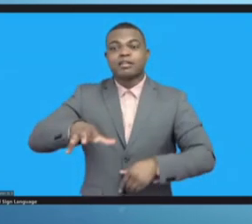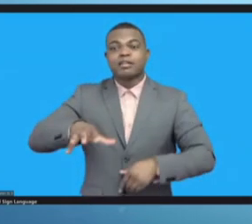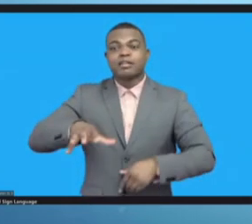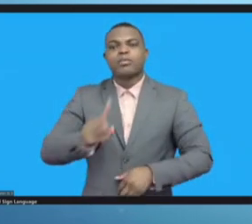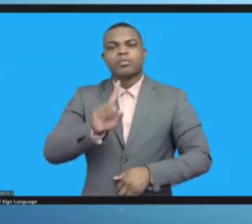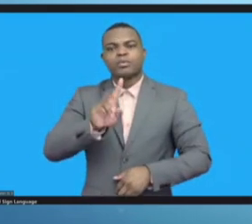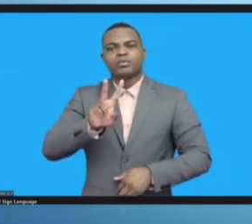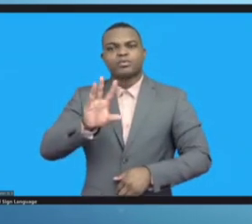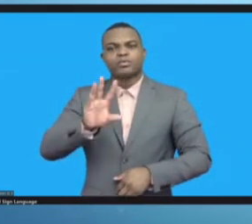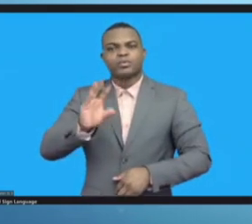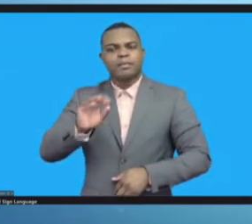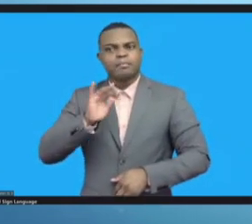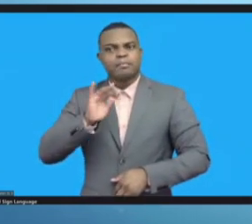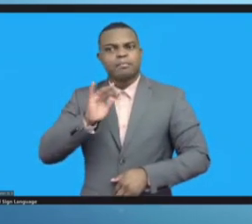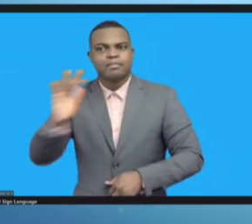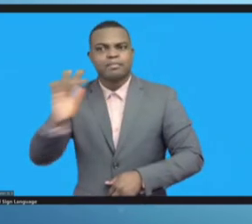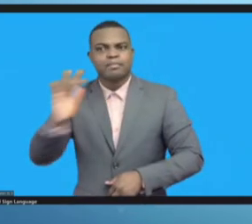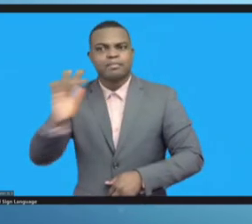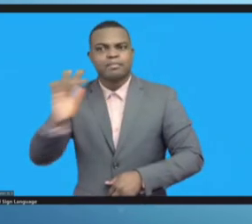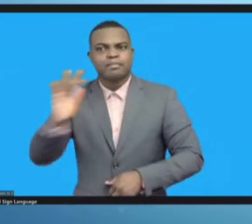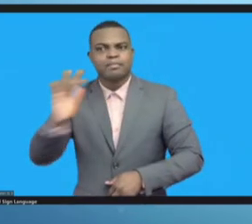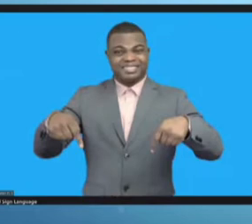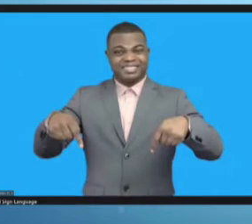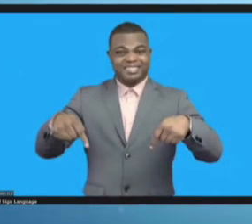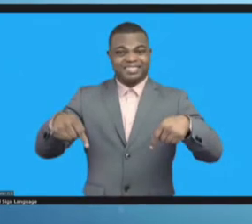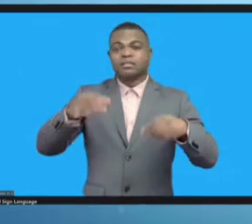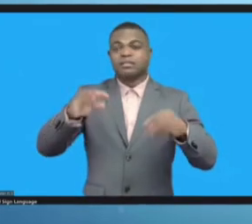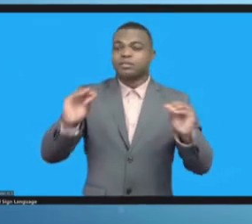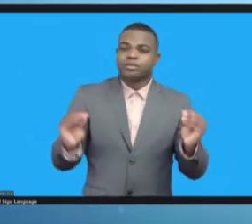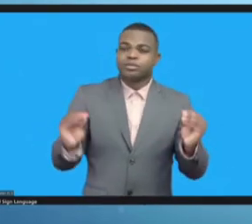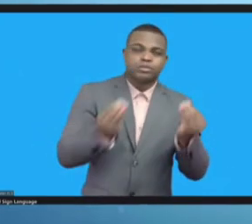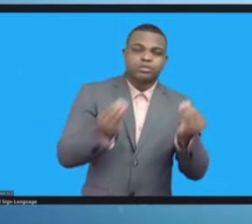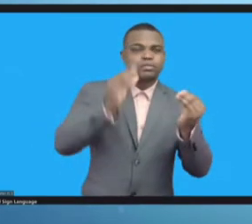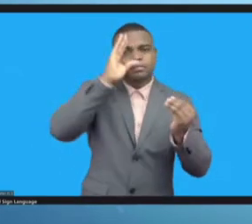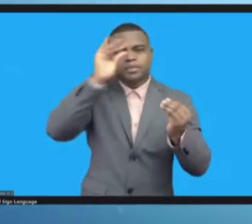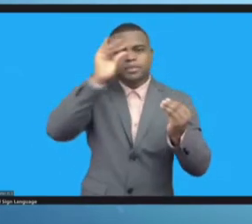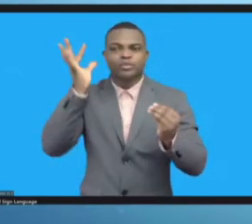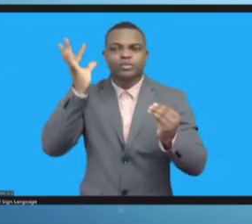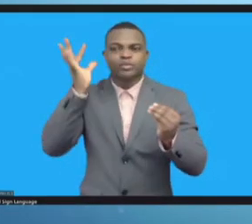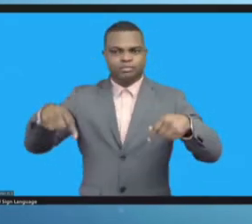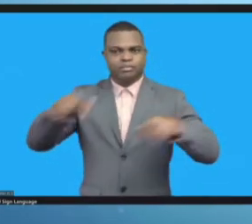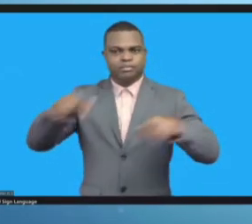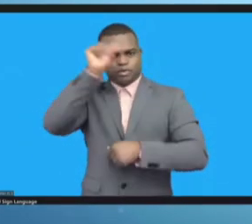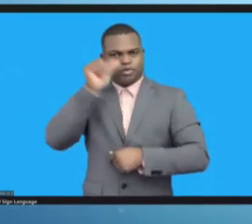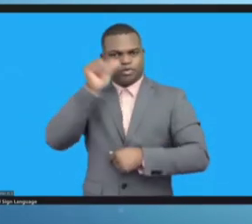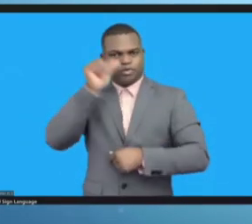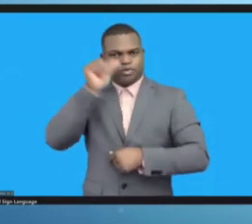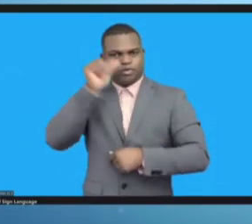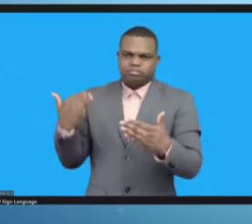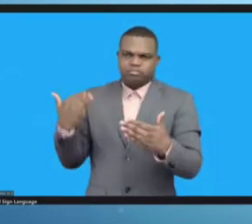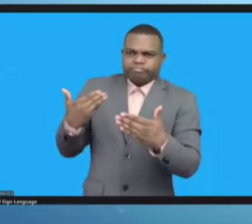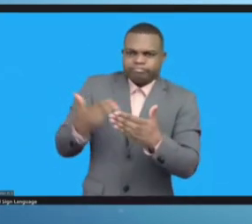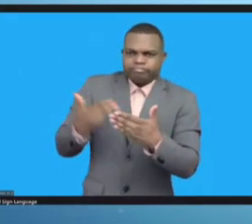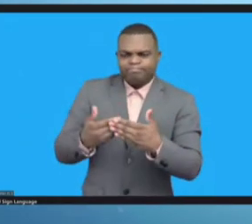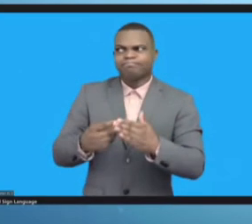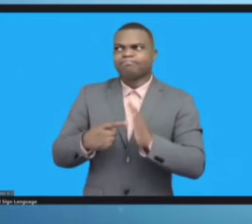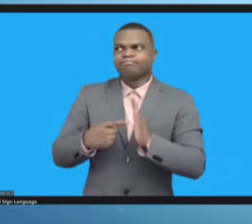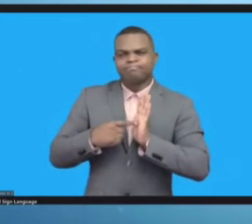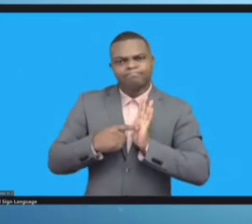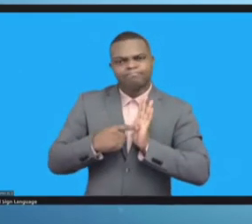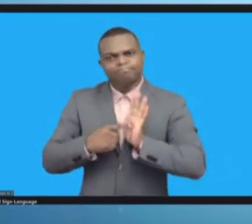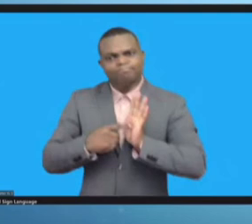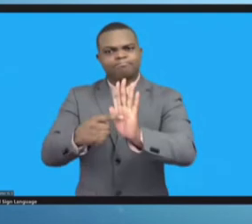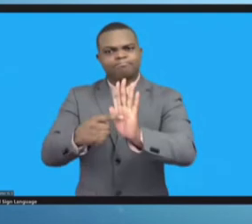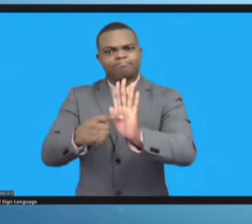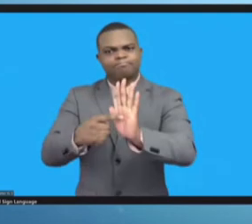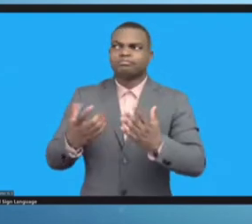démontré son engagement et son implication à travers notamment sa propre stratégie nationale en matière de transformation numérique, une